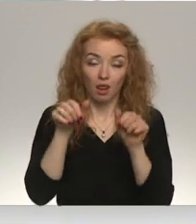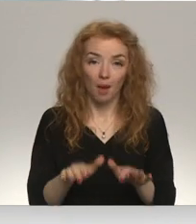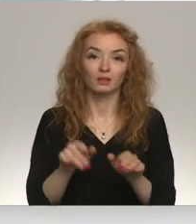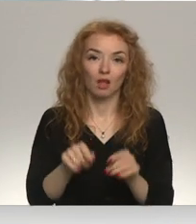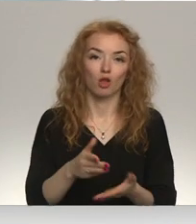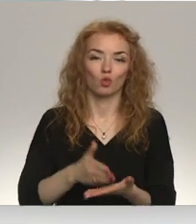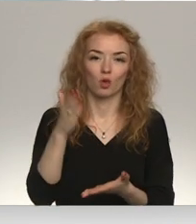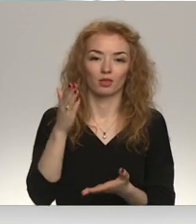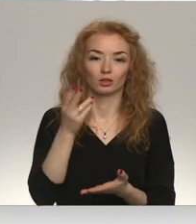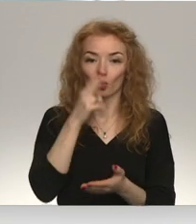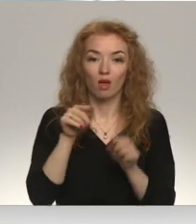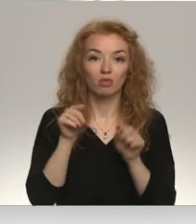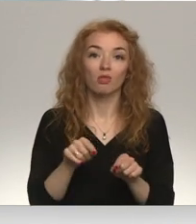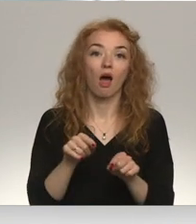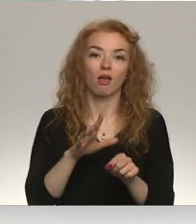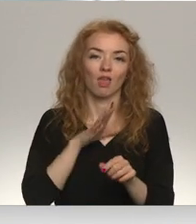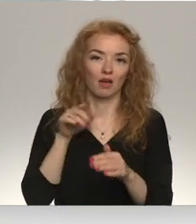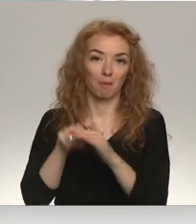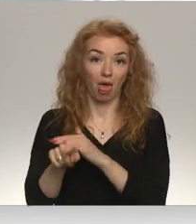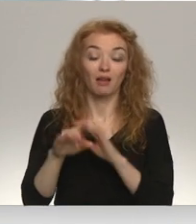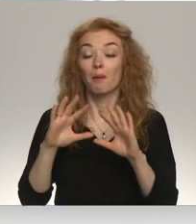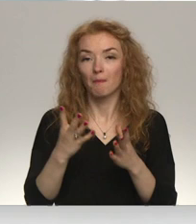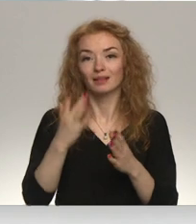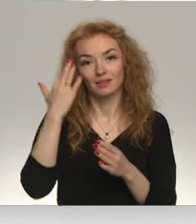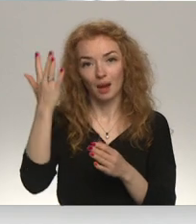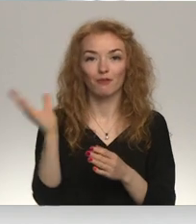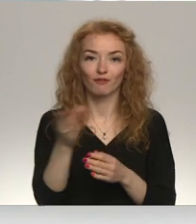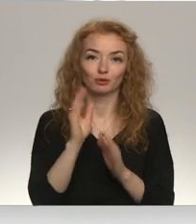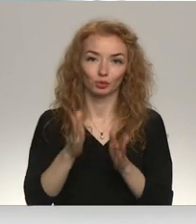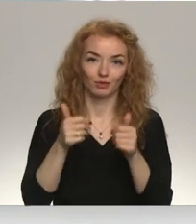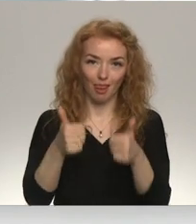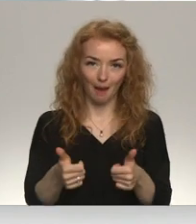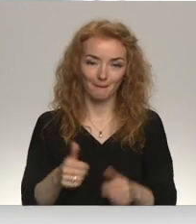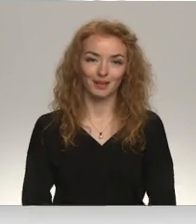notiks. No tā neizbēgsi, bet ceram, ka viss būs labi.